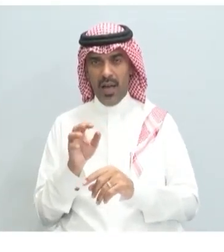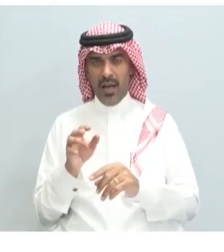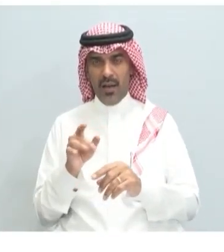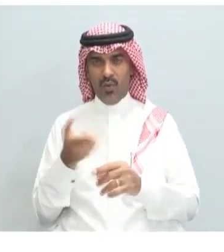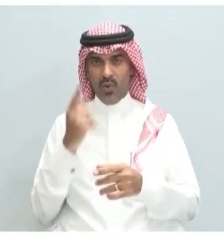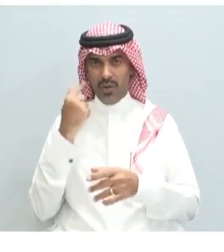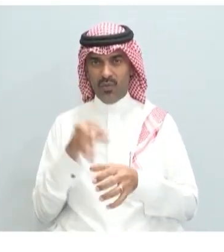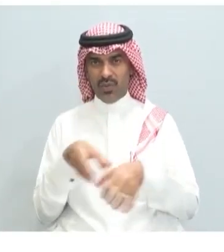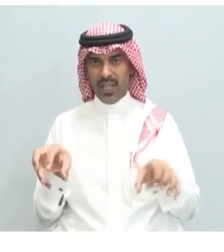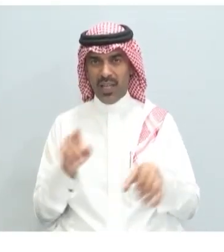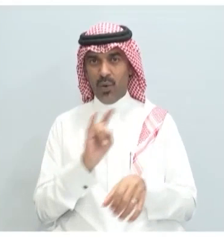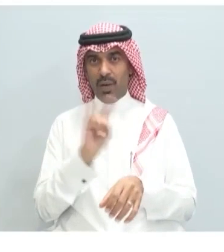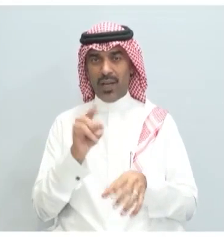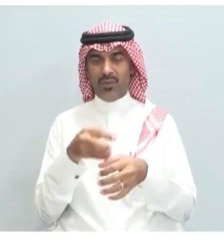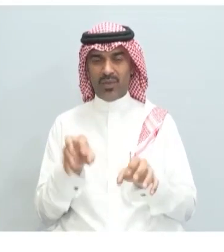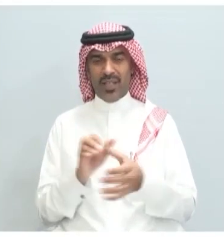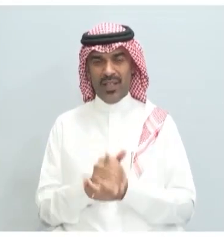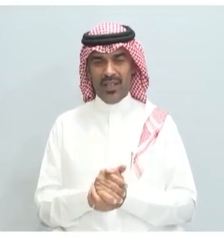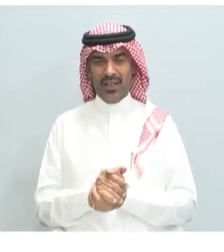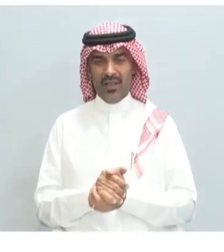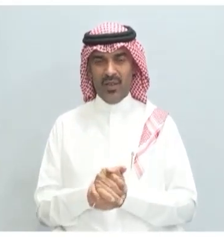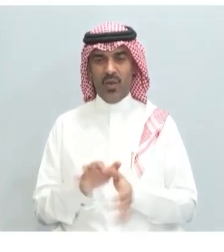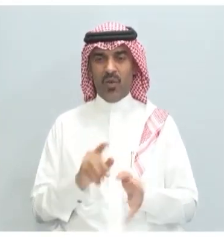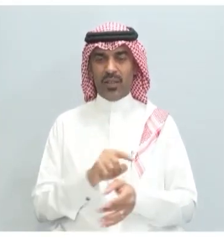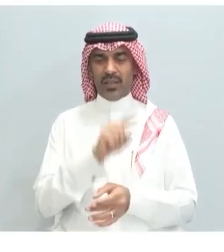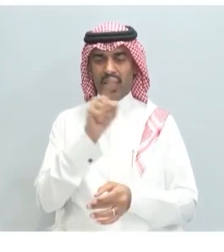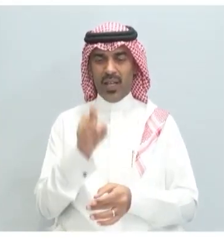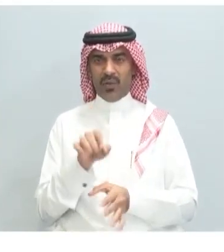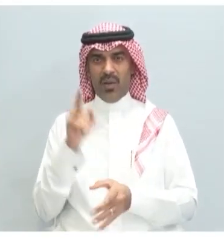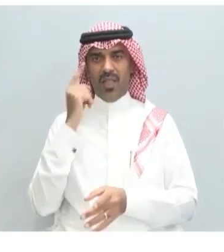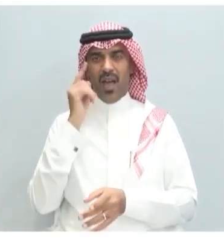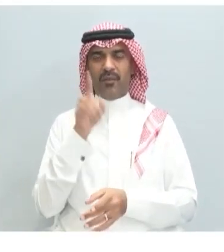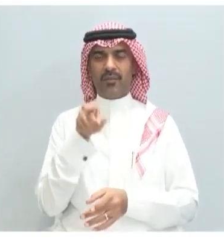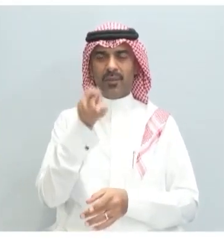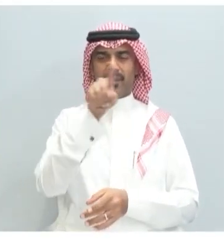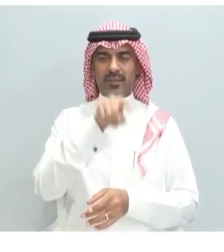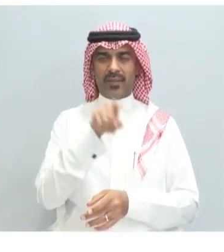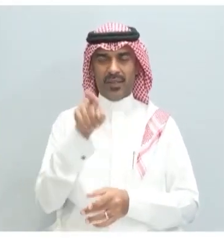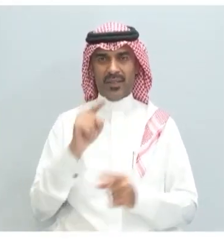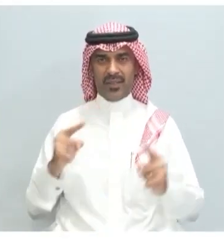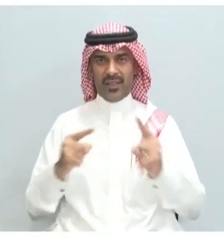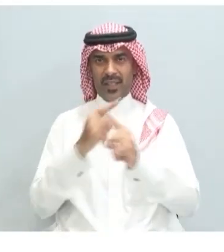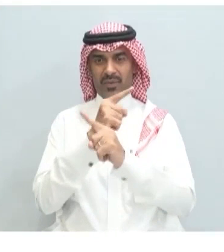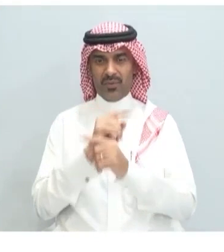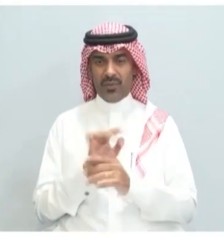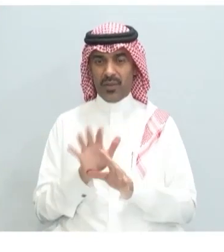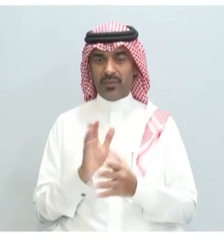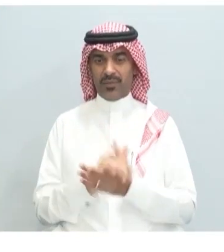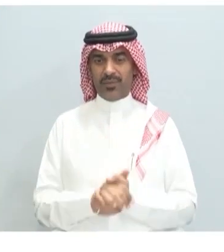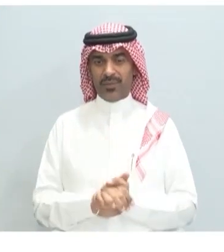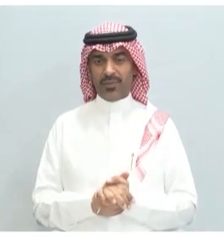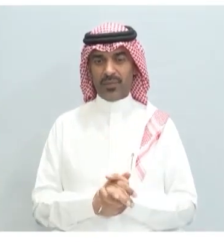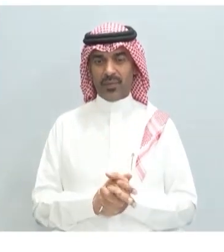وغير المستقله ورمز للتقاطع بهذا الرمز سنخت في هذه في هذا الدرس حالات